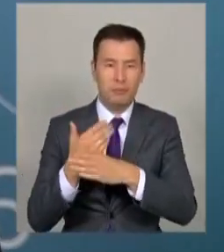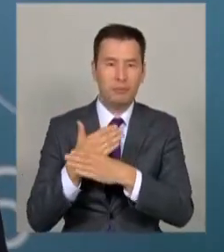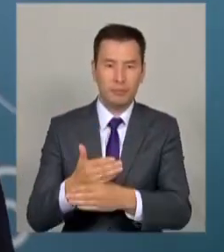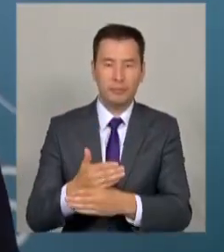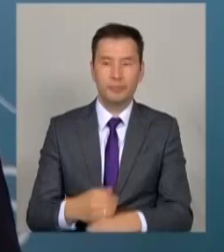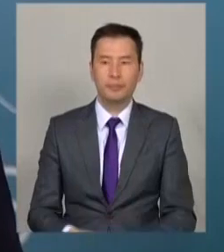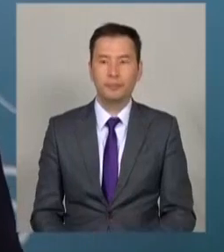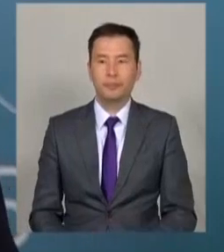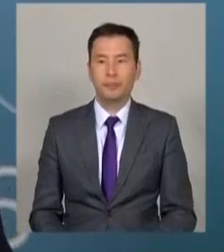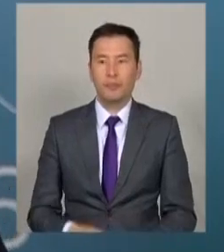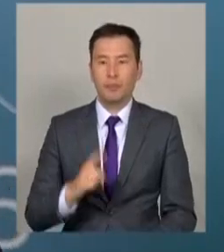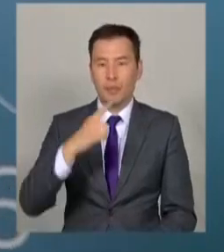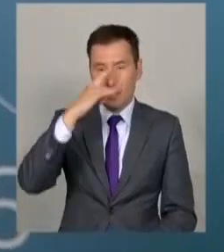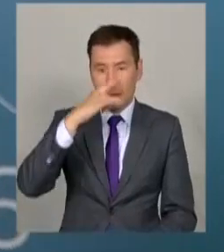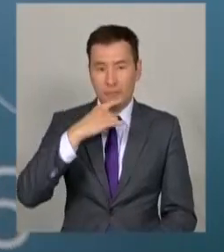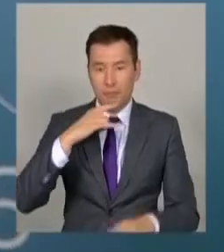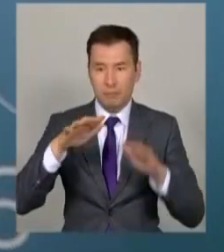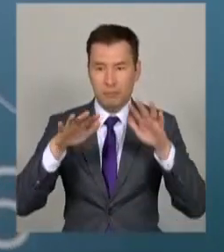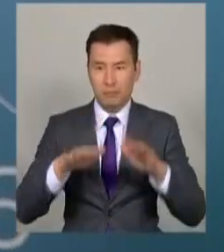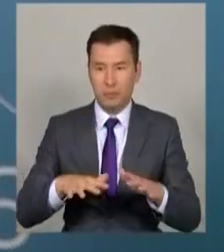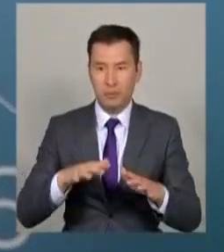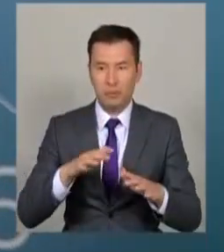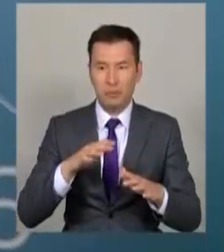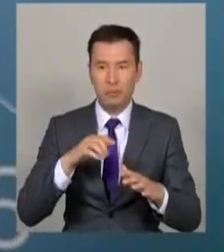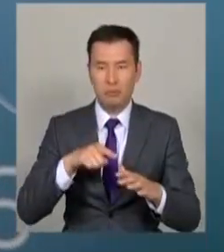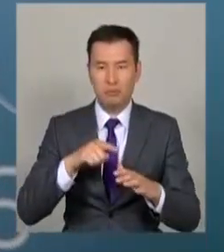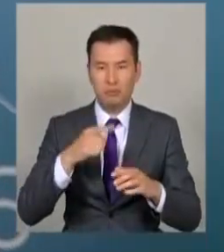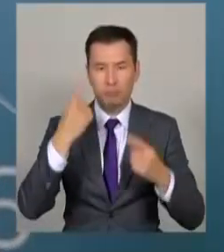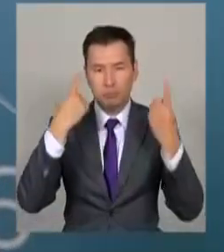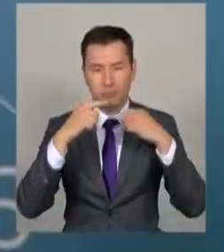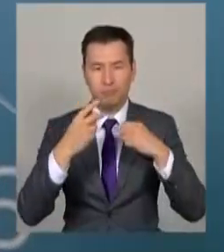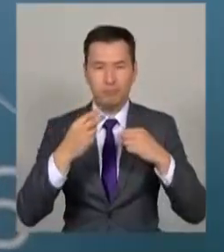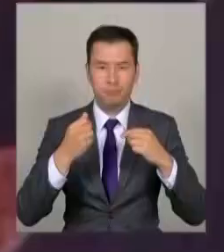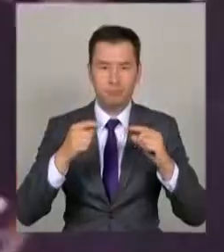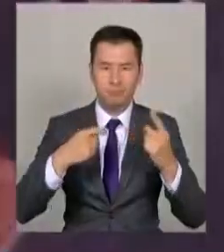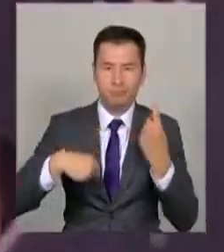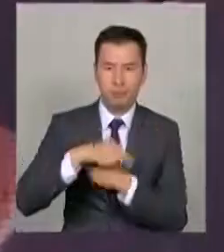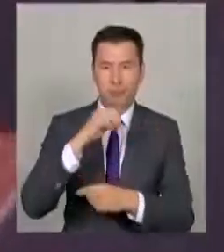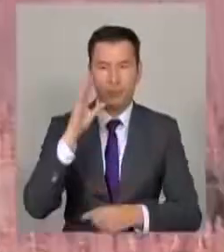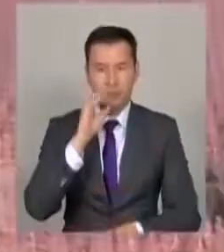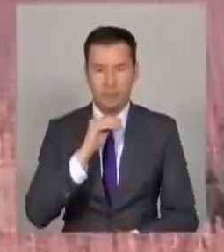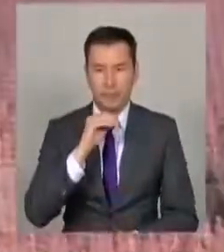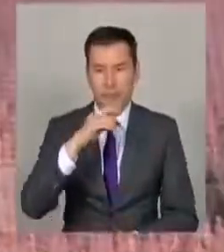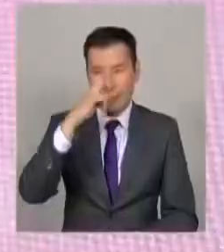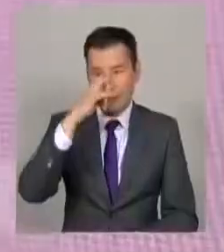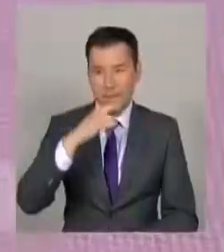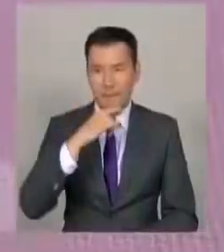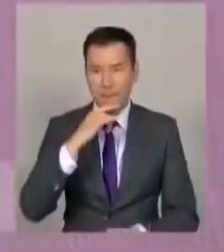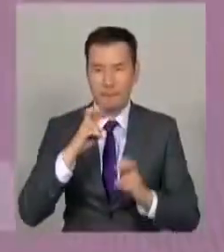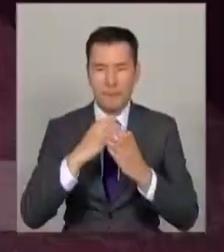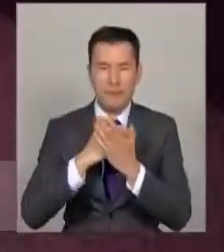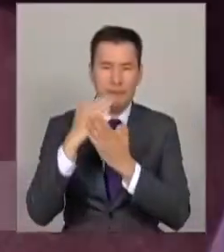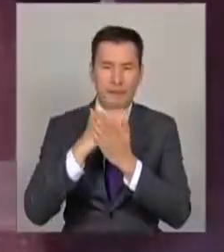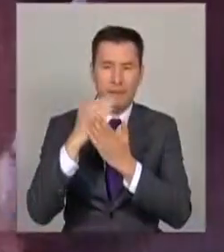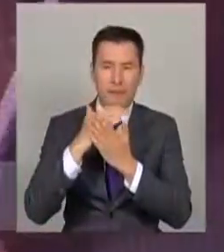деп санадық. Өйткені Қазақстанның инвестициялық мүмкіндігі мол, ұсынатын жобаларымызда аз емес. Қазақстан халықаралық жоғары деңгейдегі